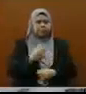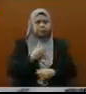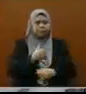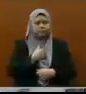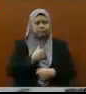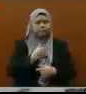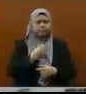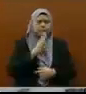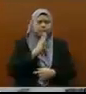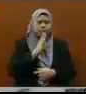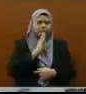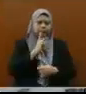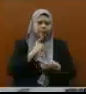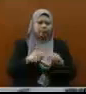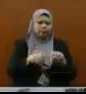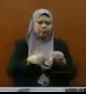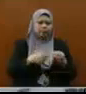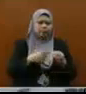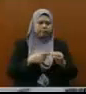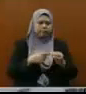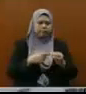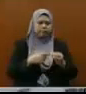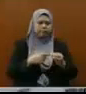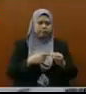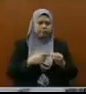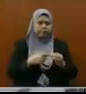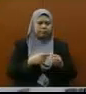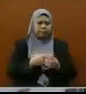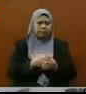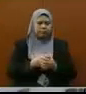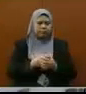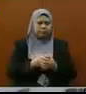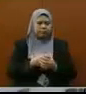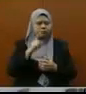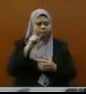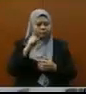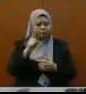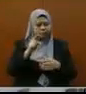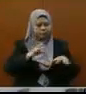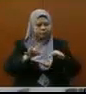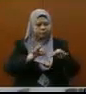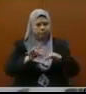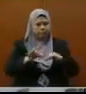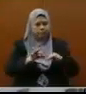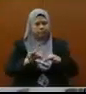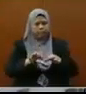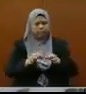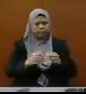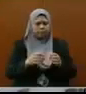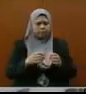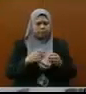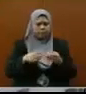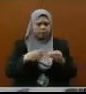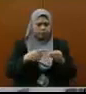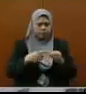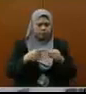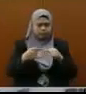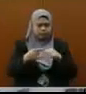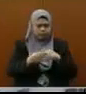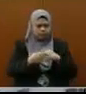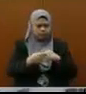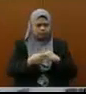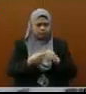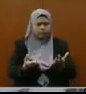Speaker, saya juga ingin membuat pencerahan tentang tomahan, dakwaan dan juga